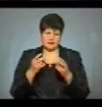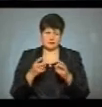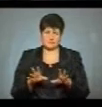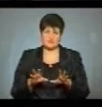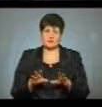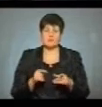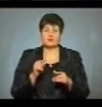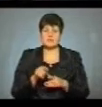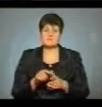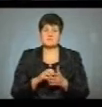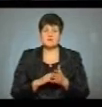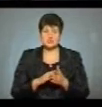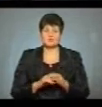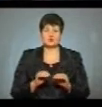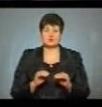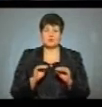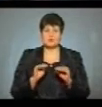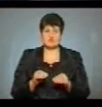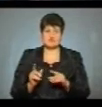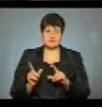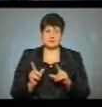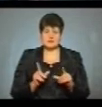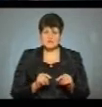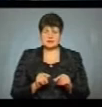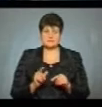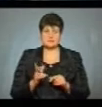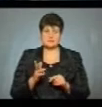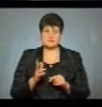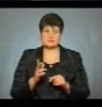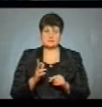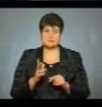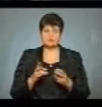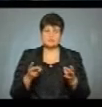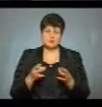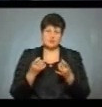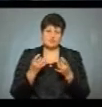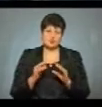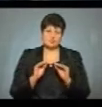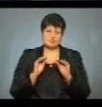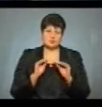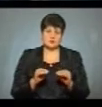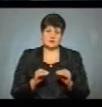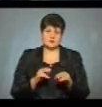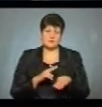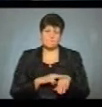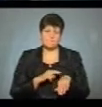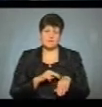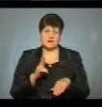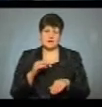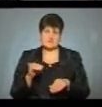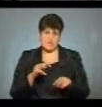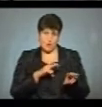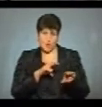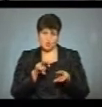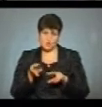По такій причині, що поставити при в'їзді і при виїзді, потрібно просто поставити патрульну поліцію, нехай